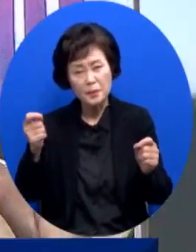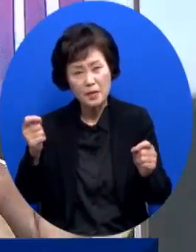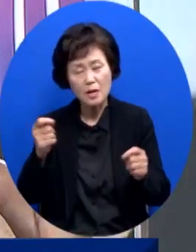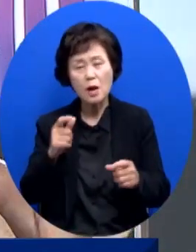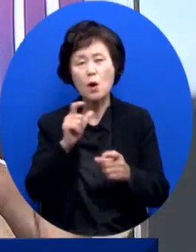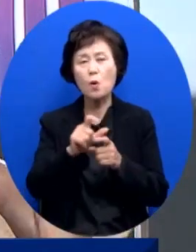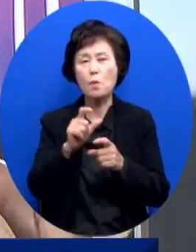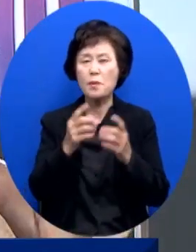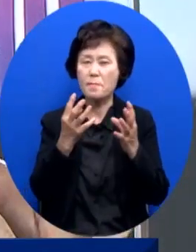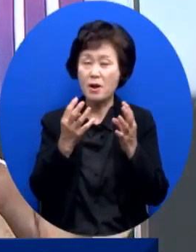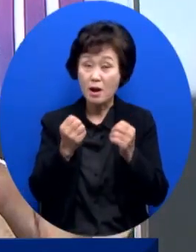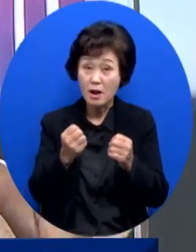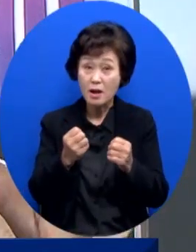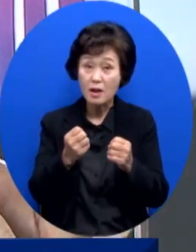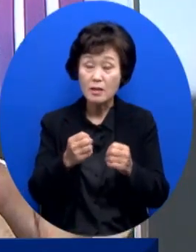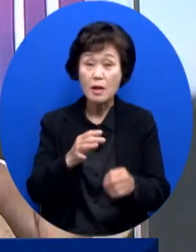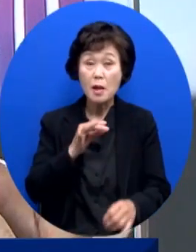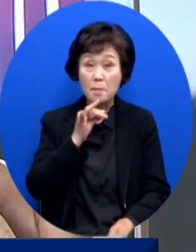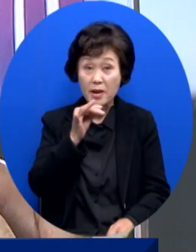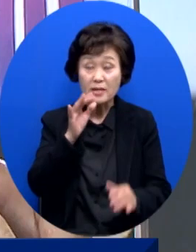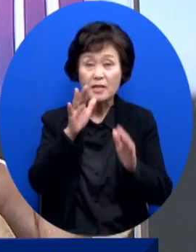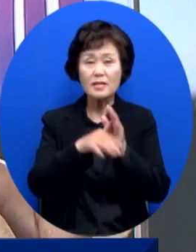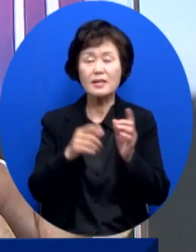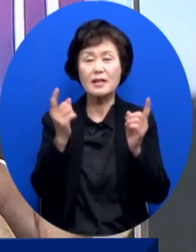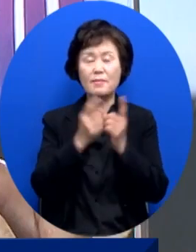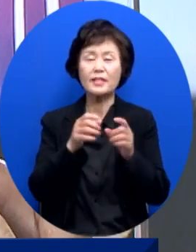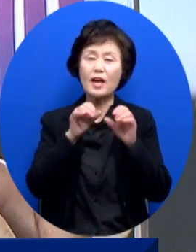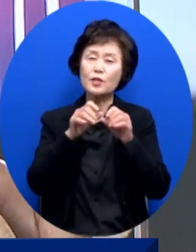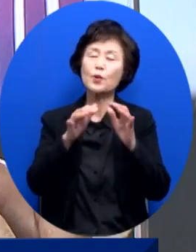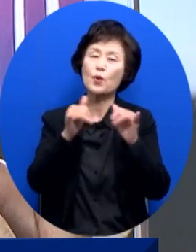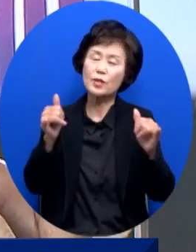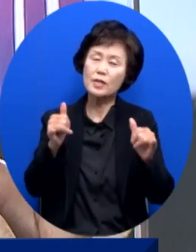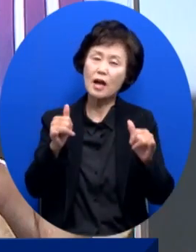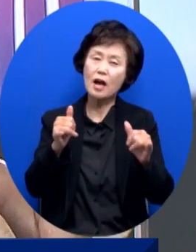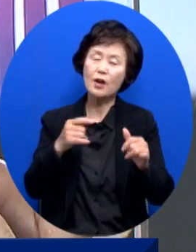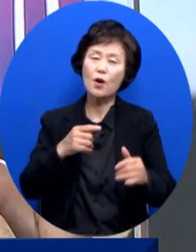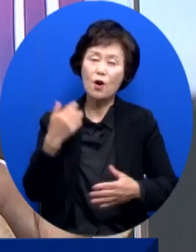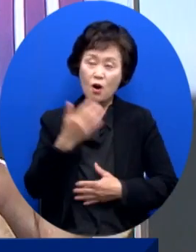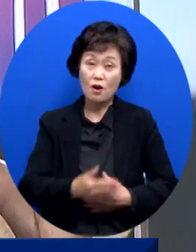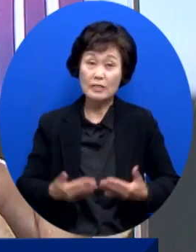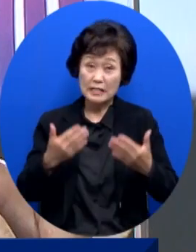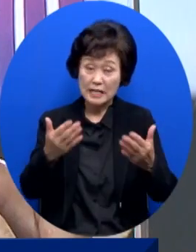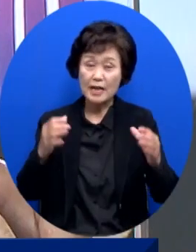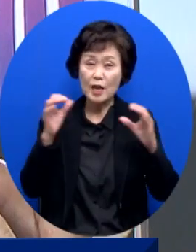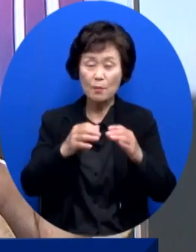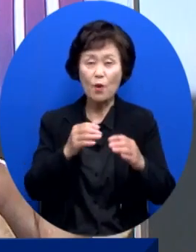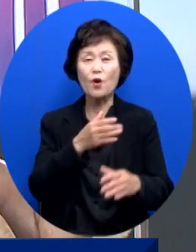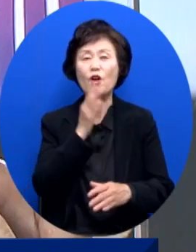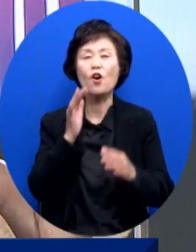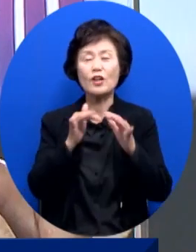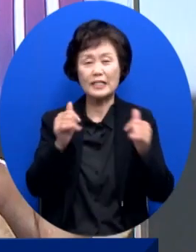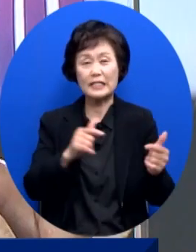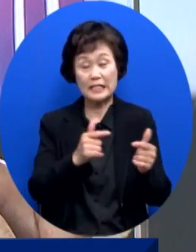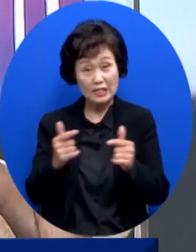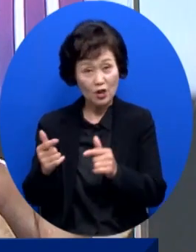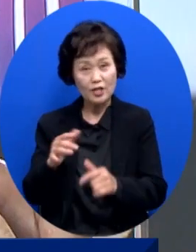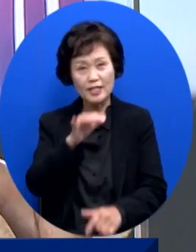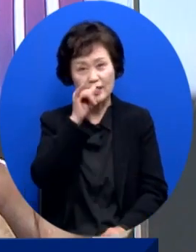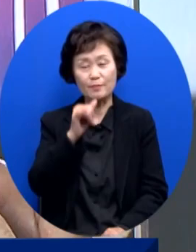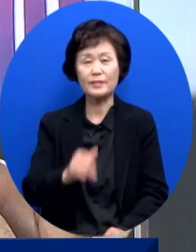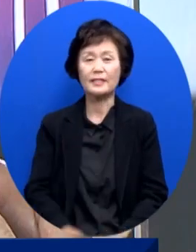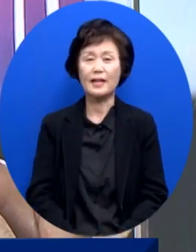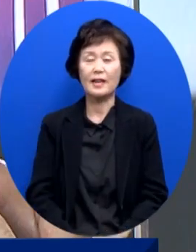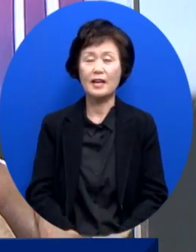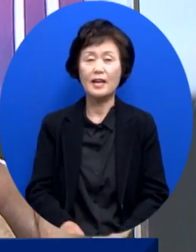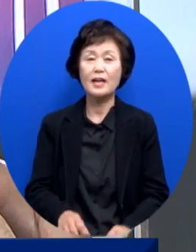분들이 많은데요. 100세 시대를 맞아 선교사로 헌신하기 위해 모인 시니어들이 있습니다. 대구 경북 시니어 선교학교를 배진우